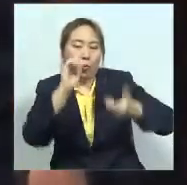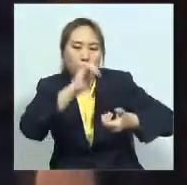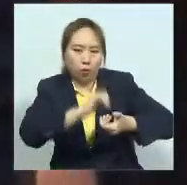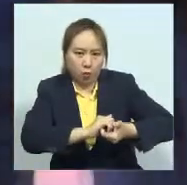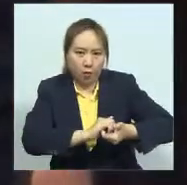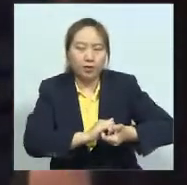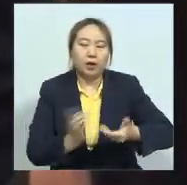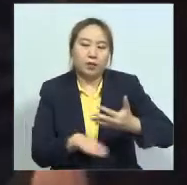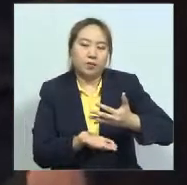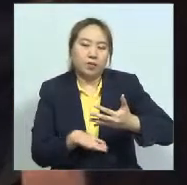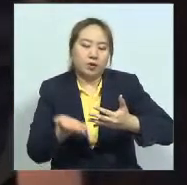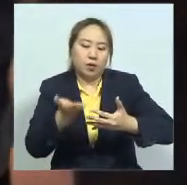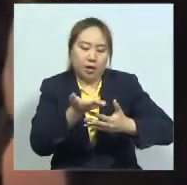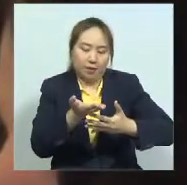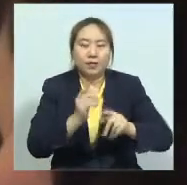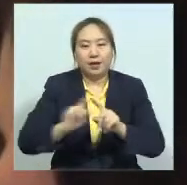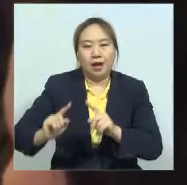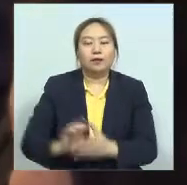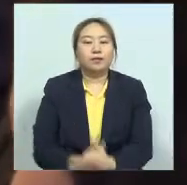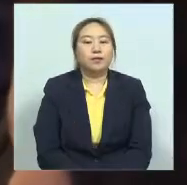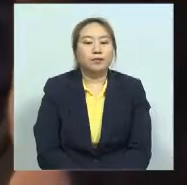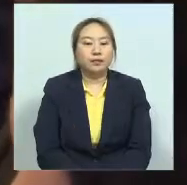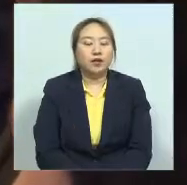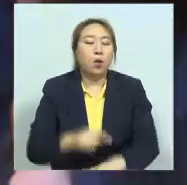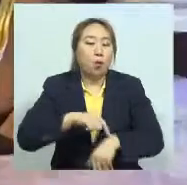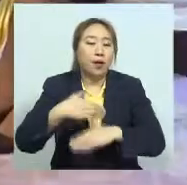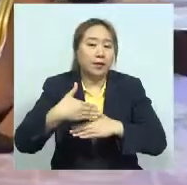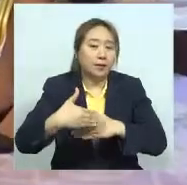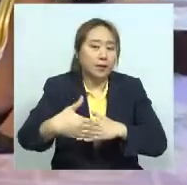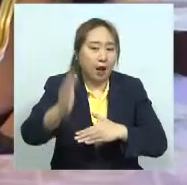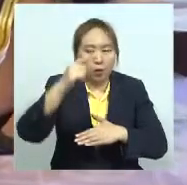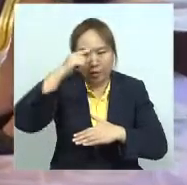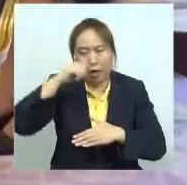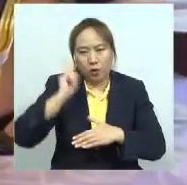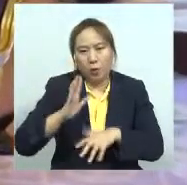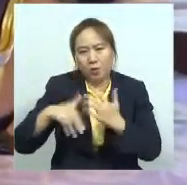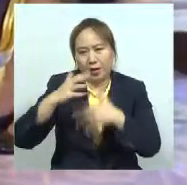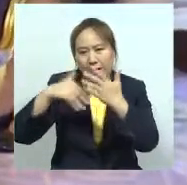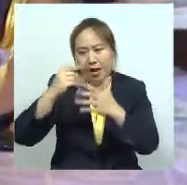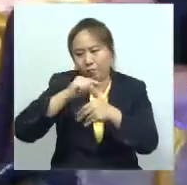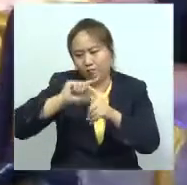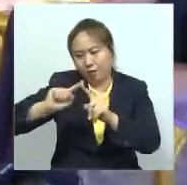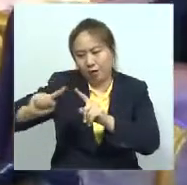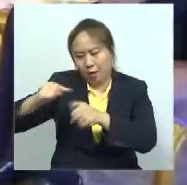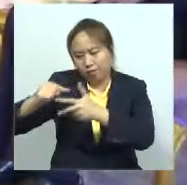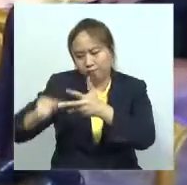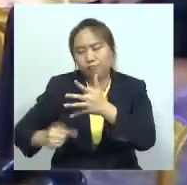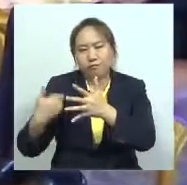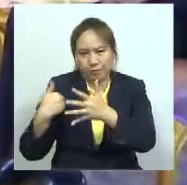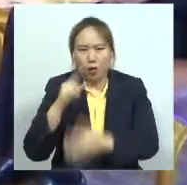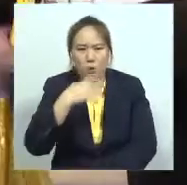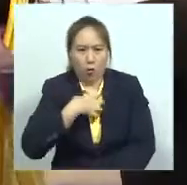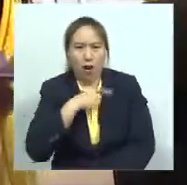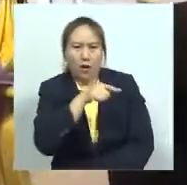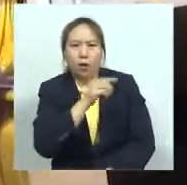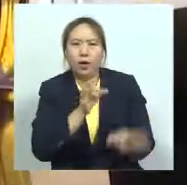ระดับประเทศและภูมิภาคในทุกด้านโดยในระยะยาวไทยยังต้องพัฒนาอีกหลายด้านซึ่งต้องการคำแนะนำและความเ